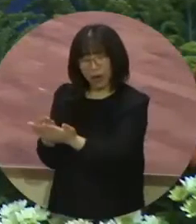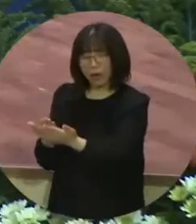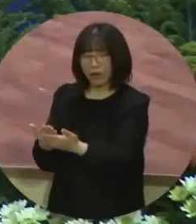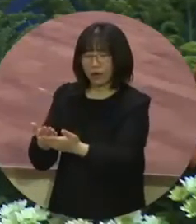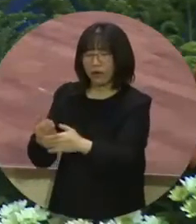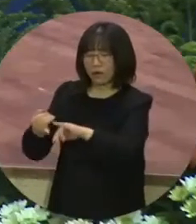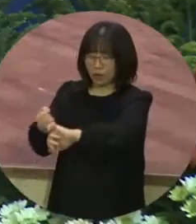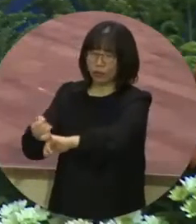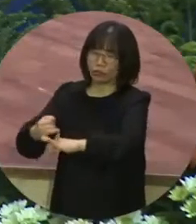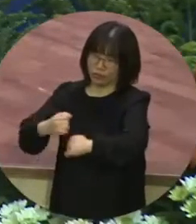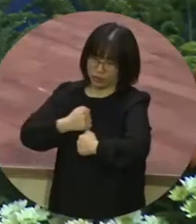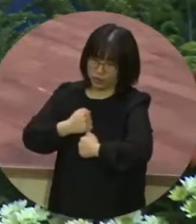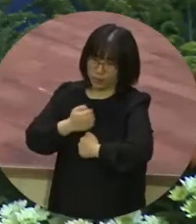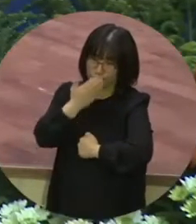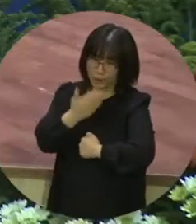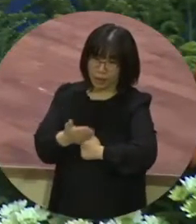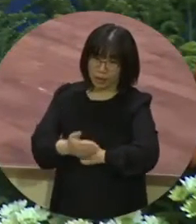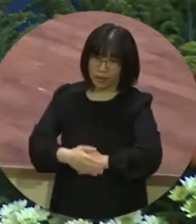하나님이십니까?